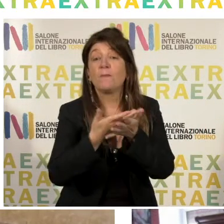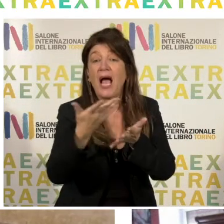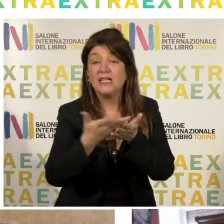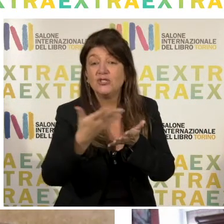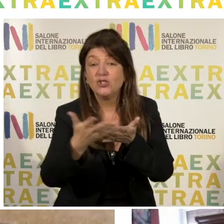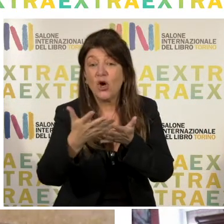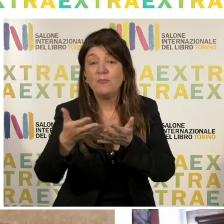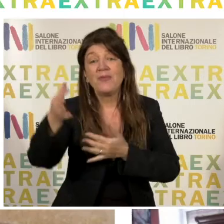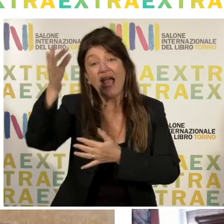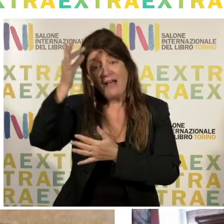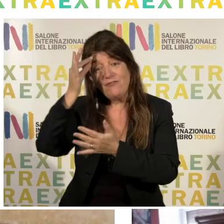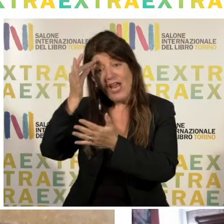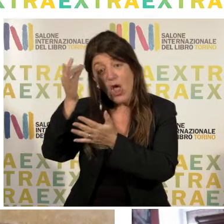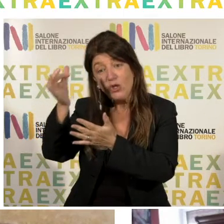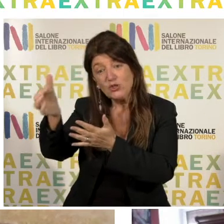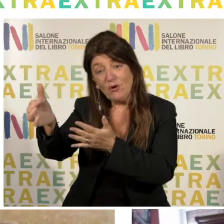tema.